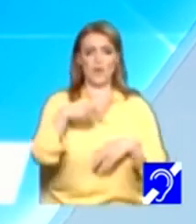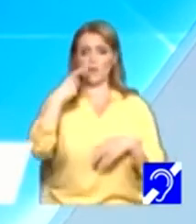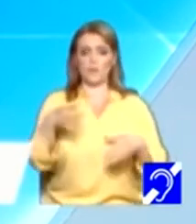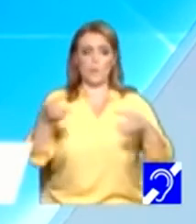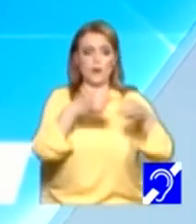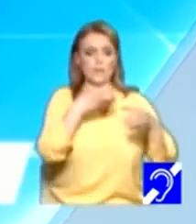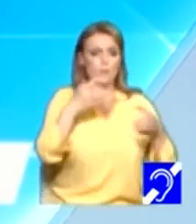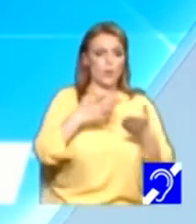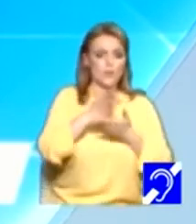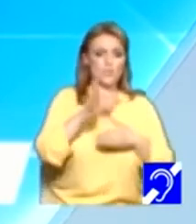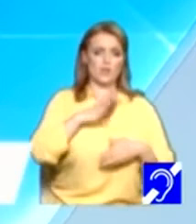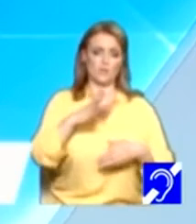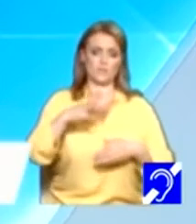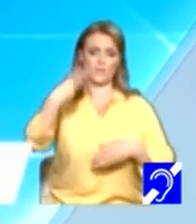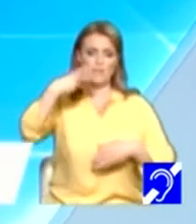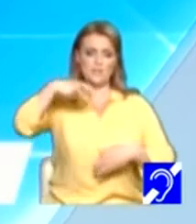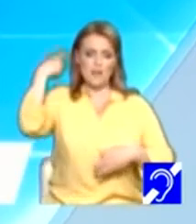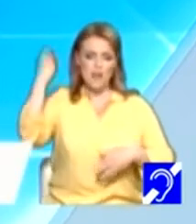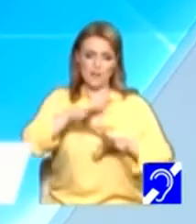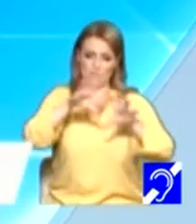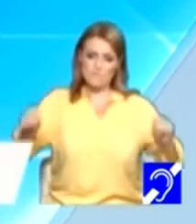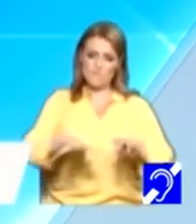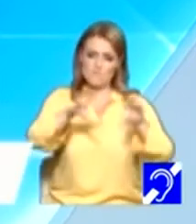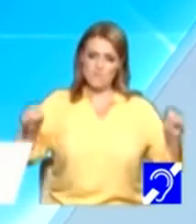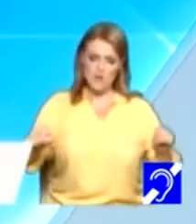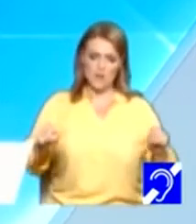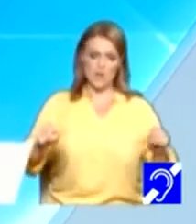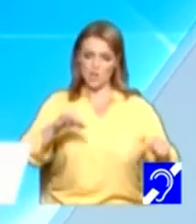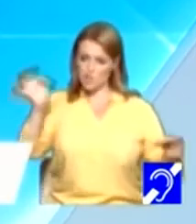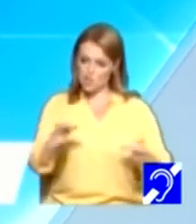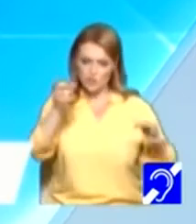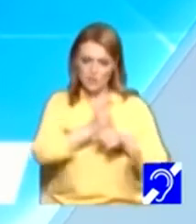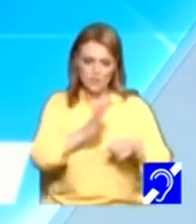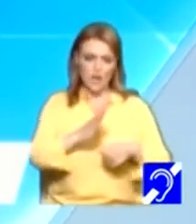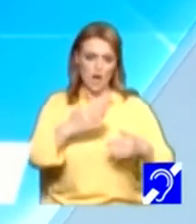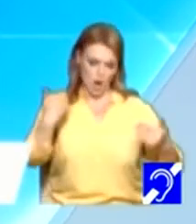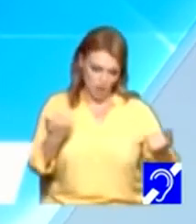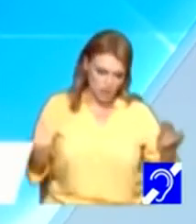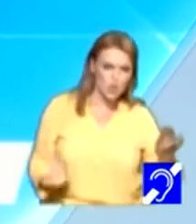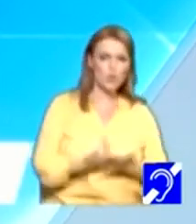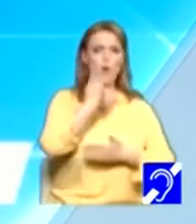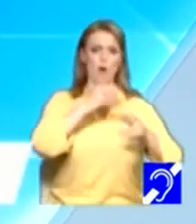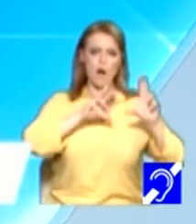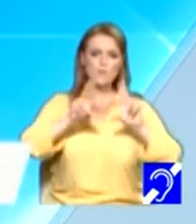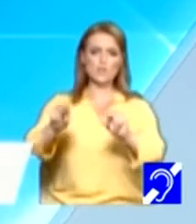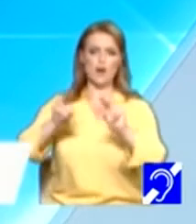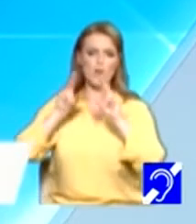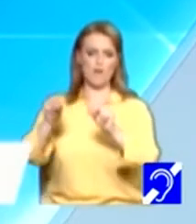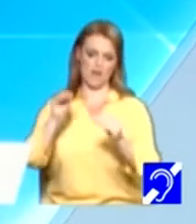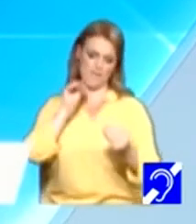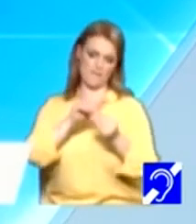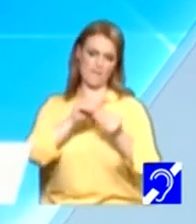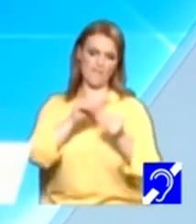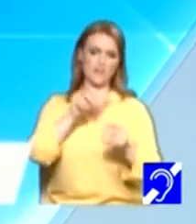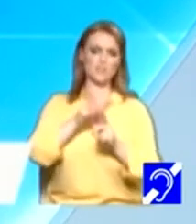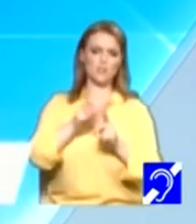la putere, n-au făcut nimic și iarăși ies în fața alegătorilor cu aceleași promisiuni, cu aceleași cifre. Unii nici măcar